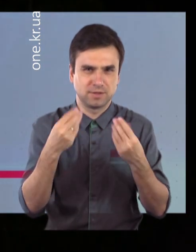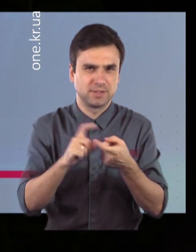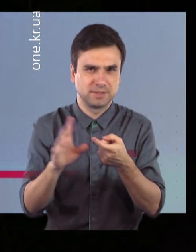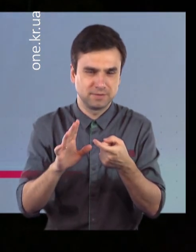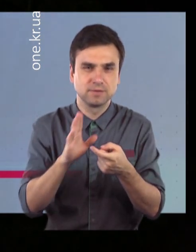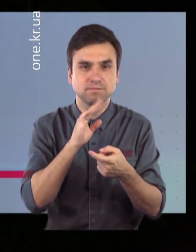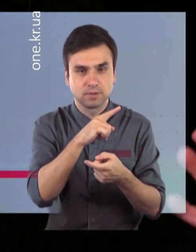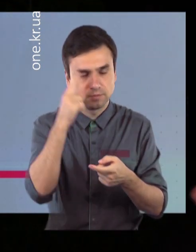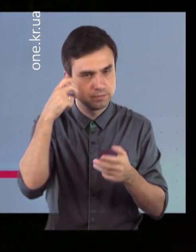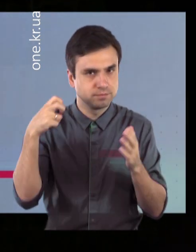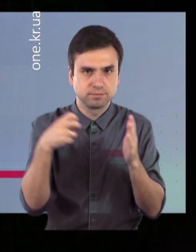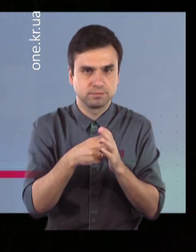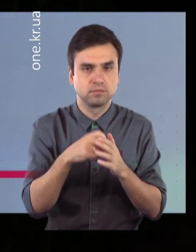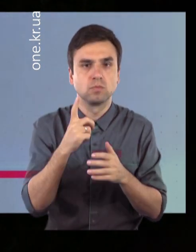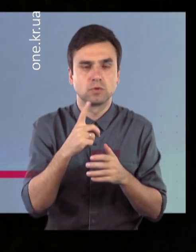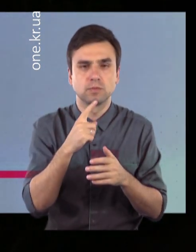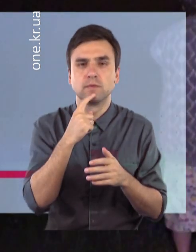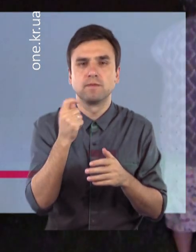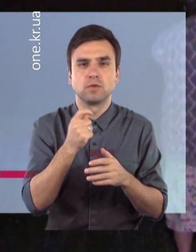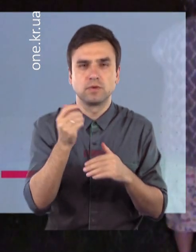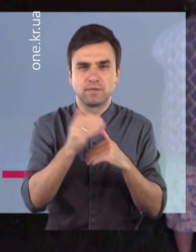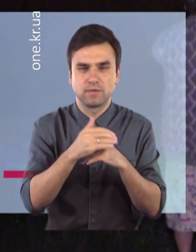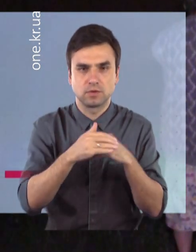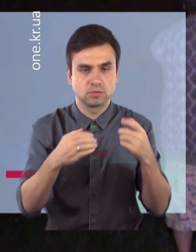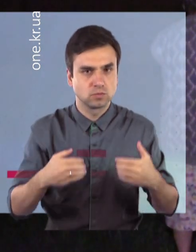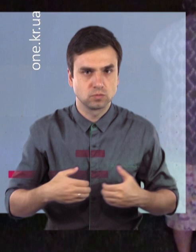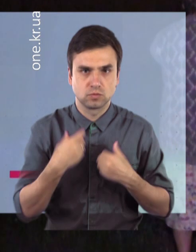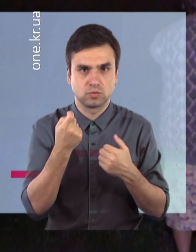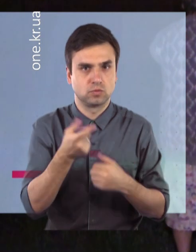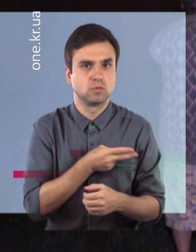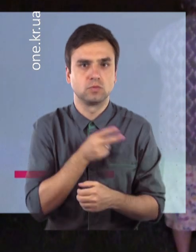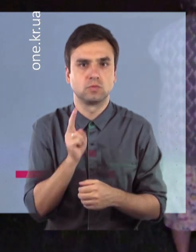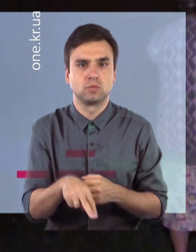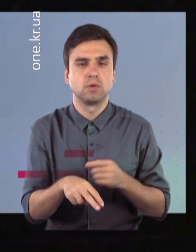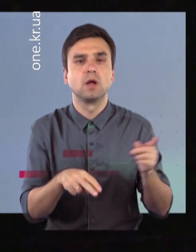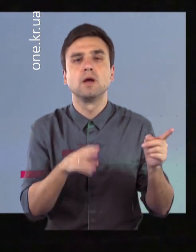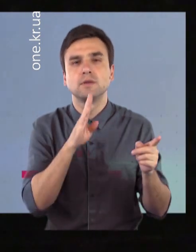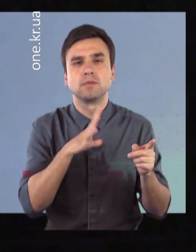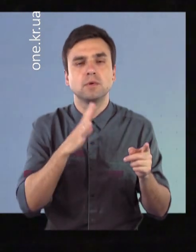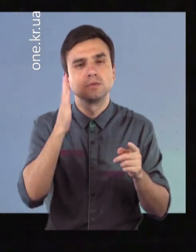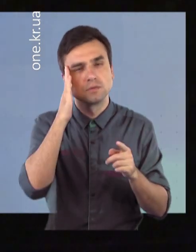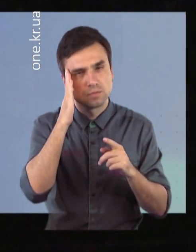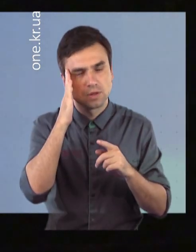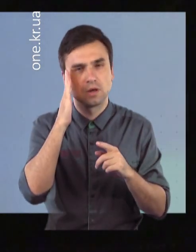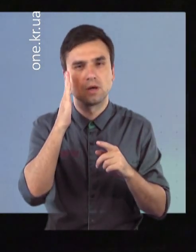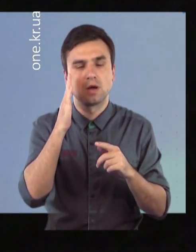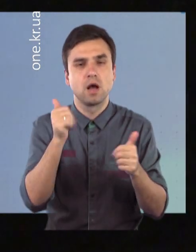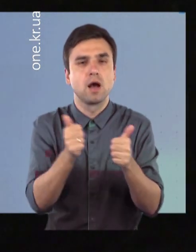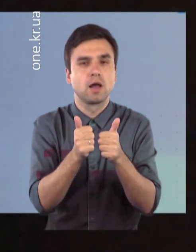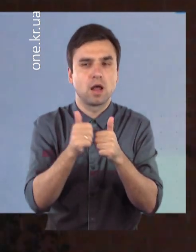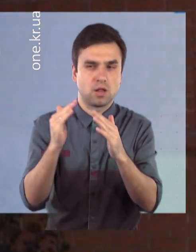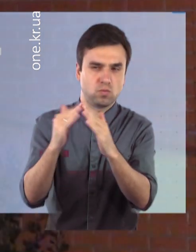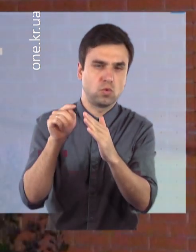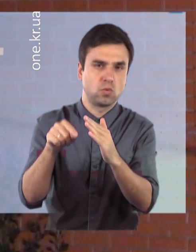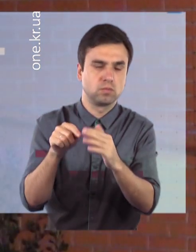Валентина Михайлівна запам'ятає на все життя, бо, каже, у вечір неділі перелякалася на смерть. Сон літньої жінки потурбував